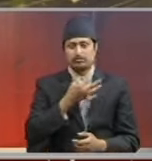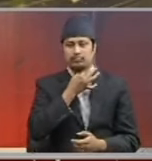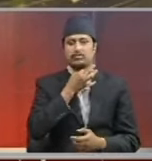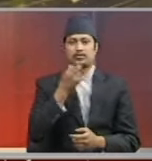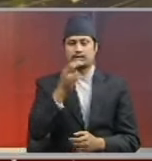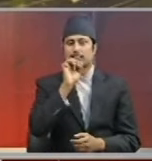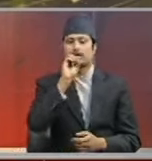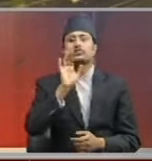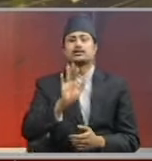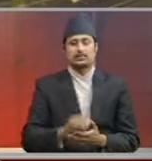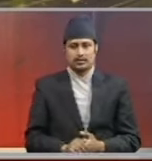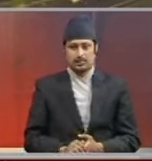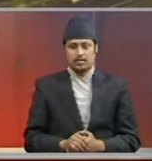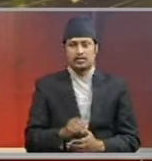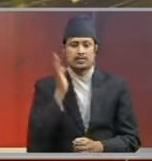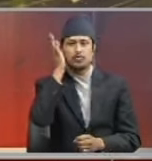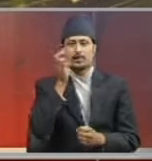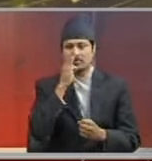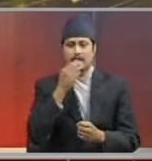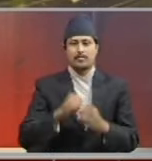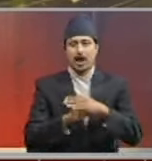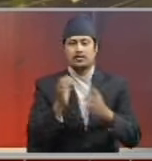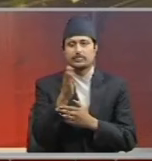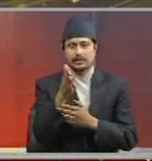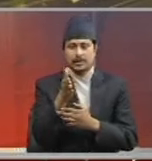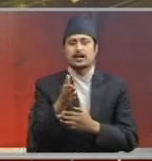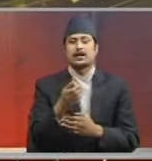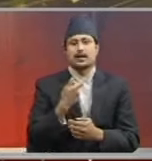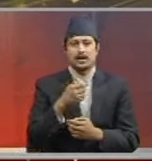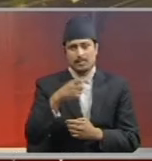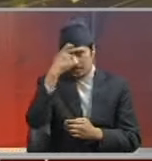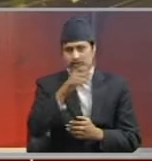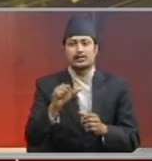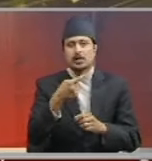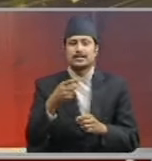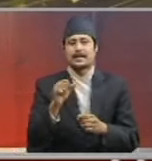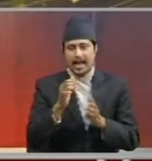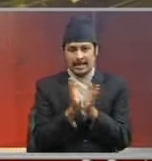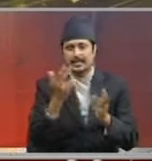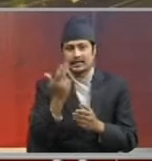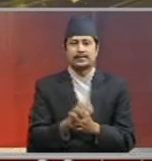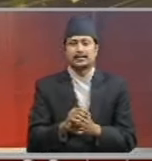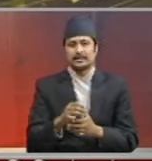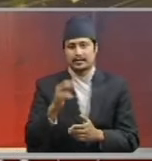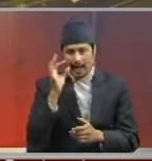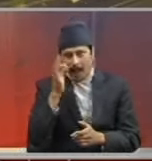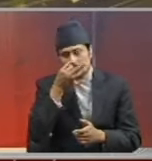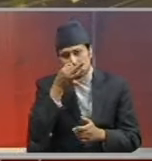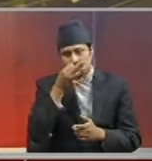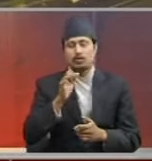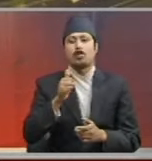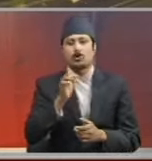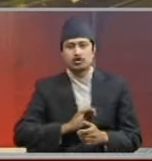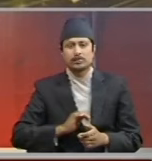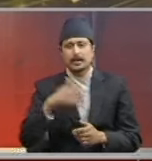समेत बताएका छन्। सम्बोधनमा प्रधानमन्त्री दाहालले मधेसी जनजाति थारू लगायतका समुदायको